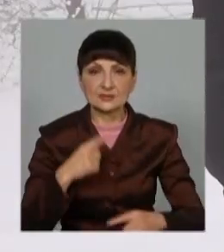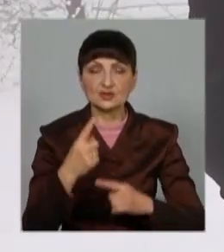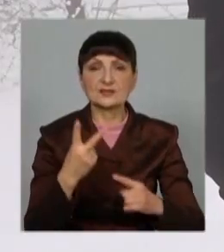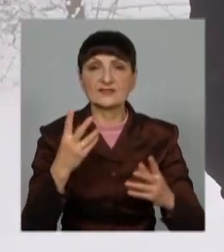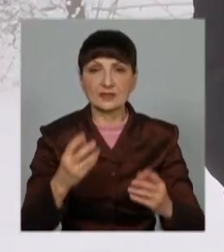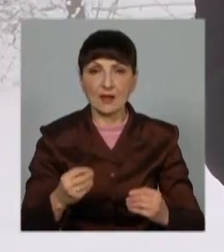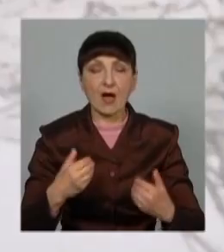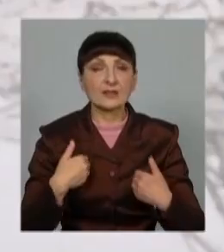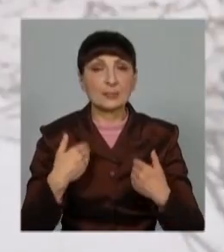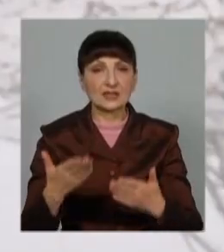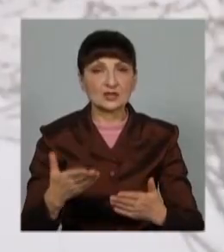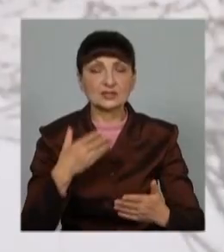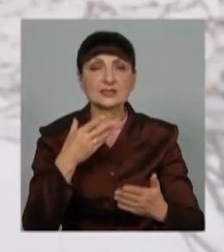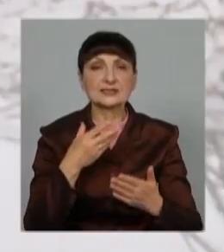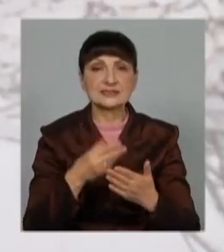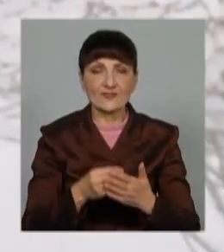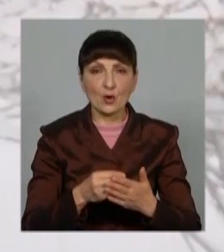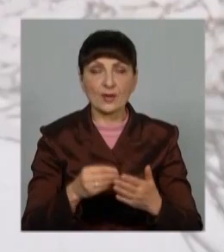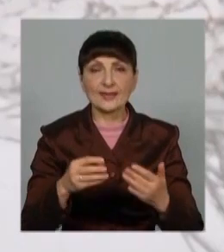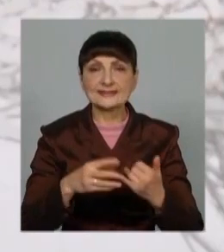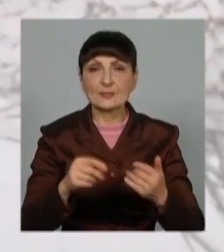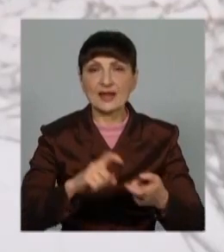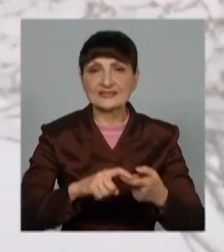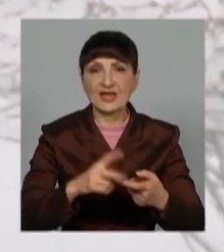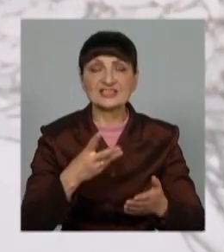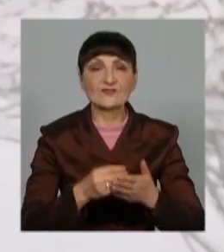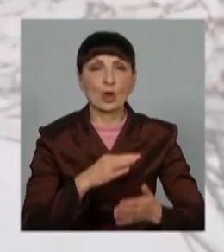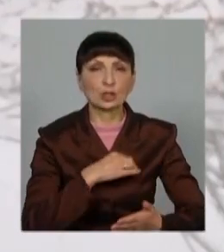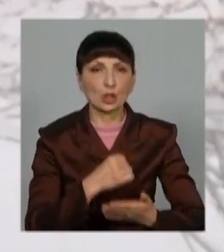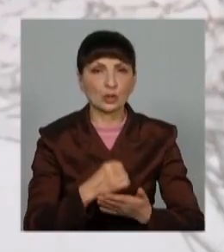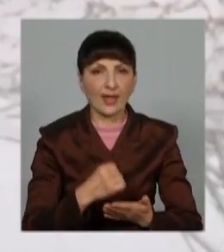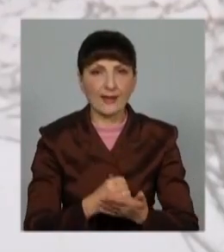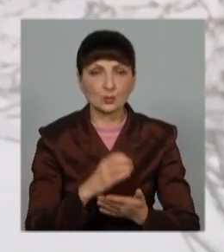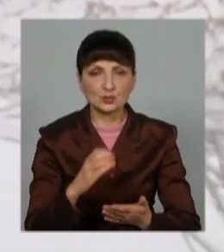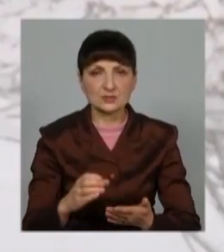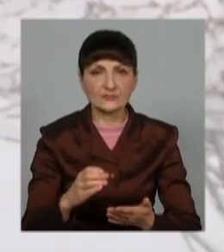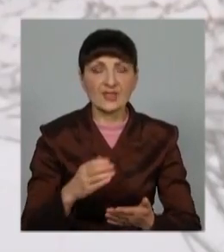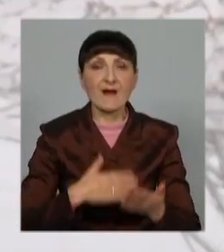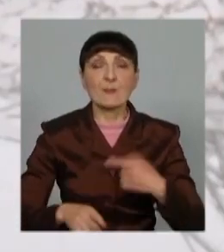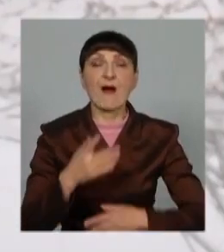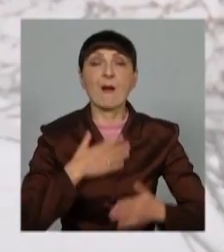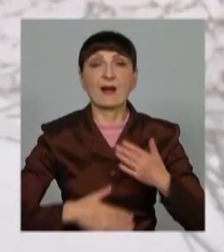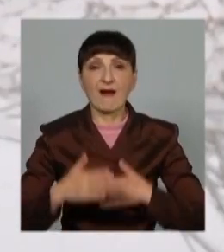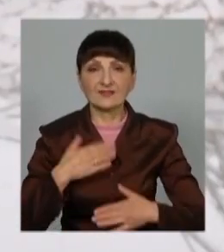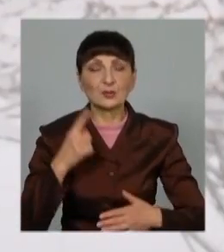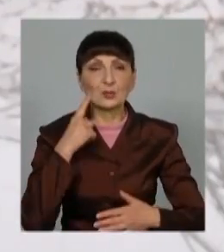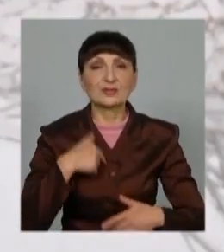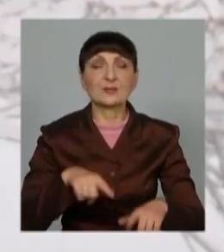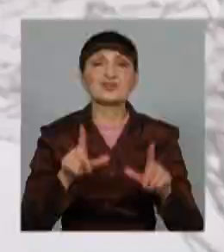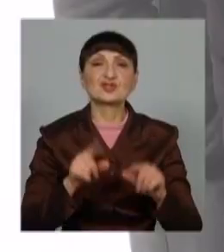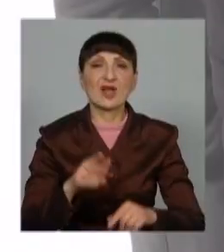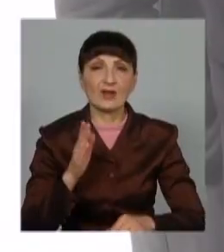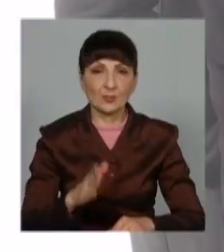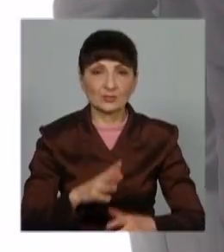предложила нам своего геодезиста из своего нотариуса умен и обрадовались думали нам дешевле будет